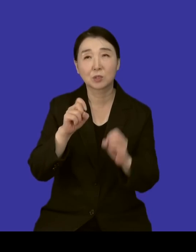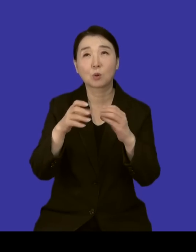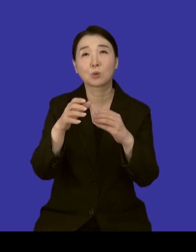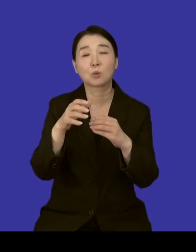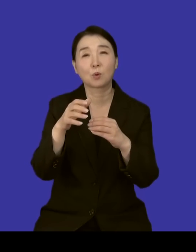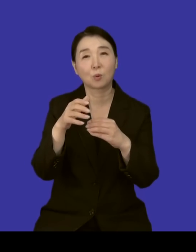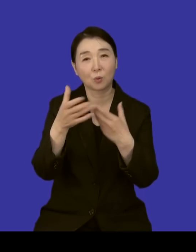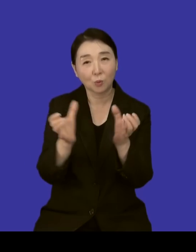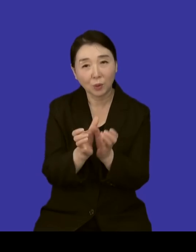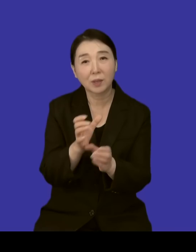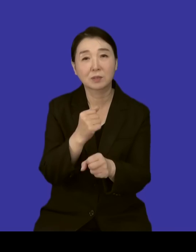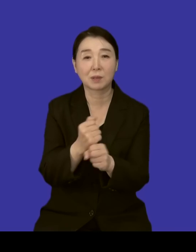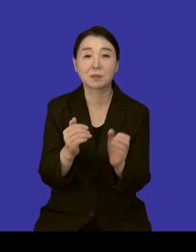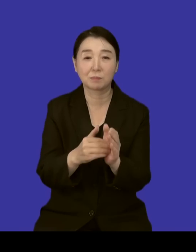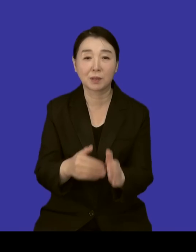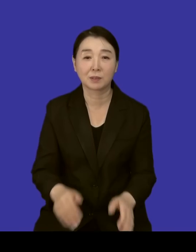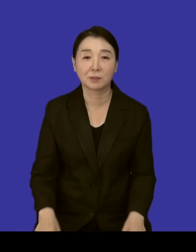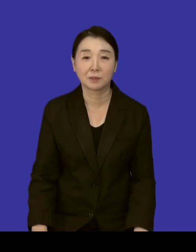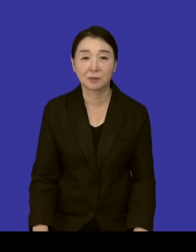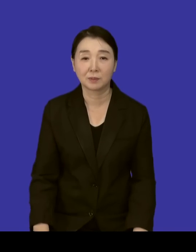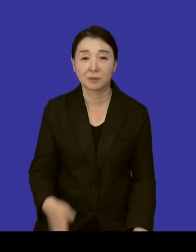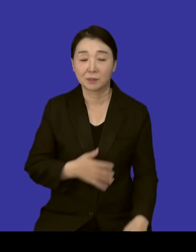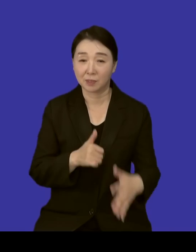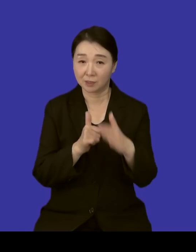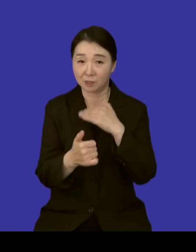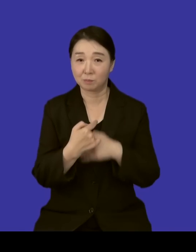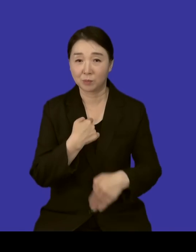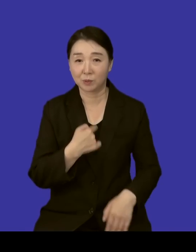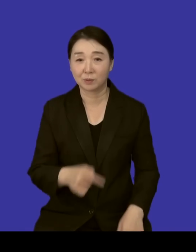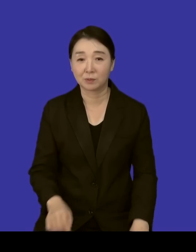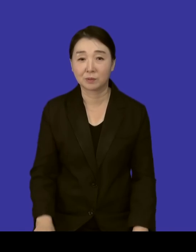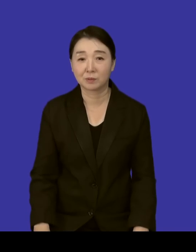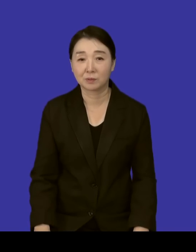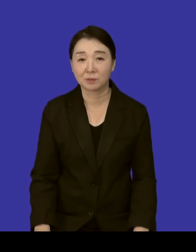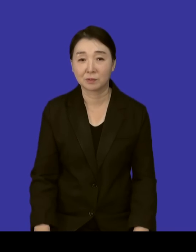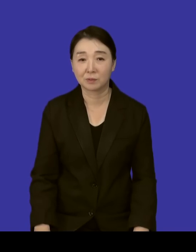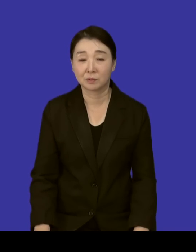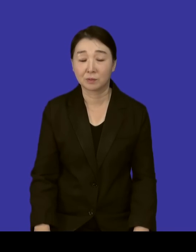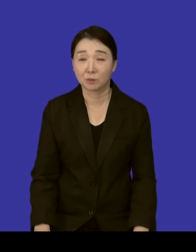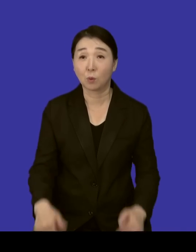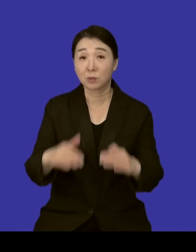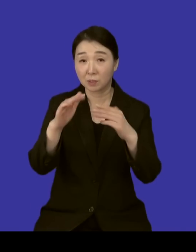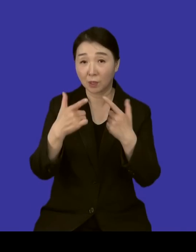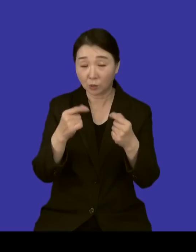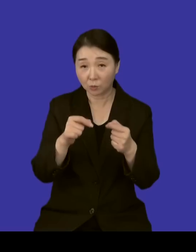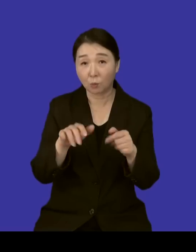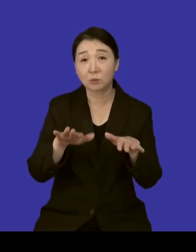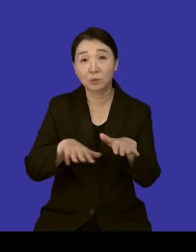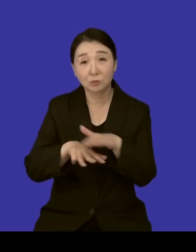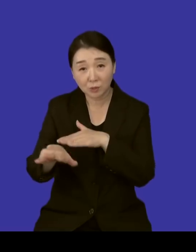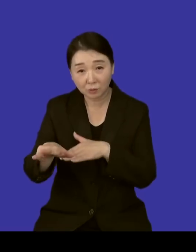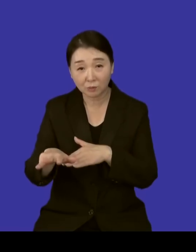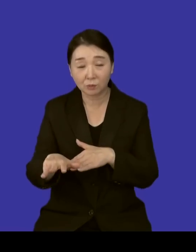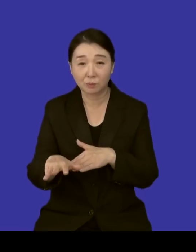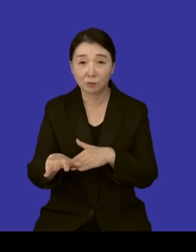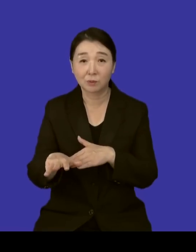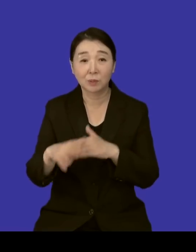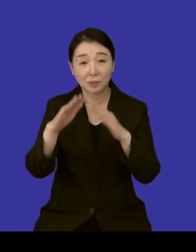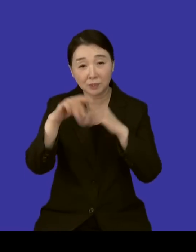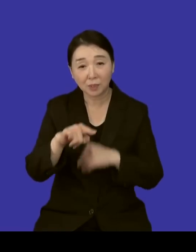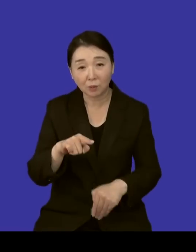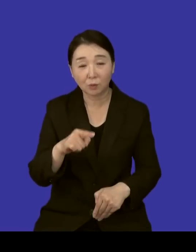큐티 선교회 또 이제 그 저기 대표이기도 하잖아요. 똑같은 본문을 오늘 출애굽기 예. 39장인데